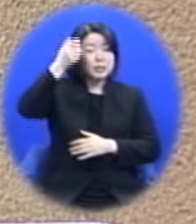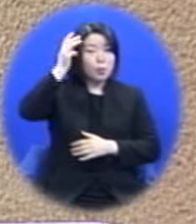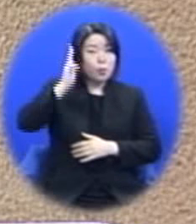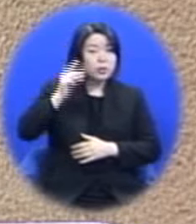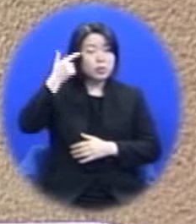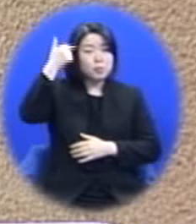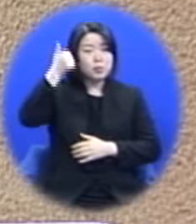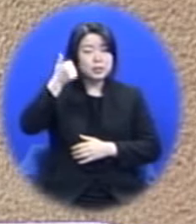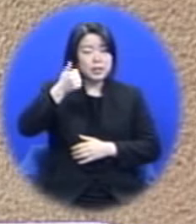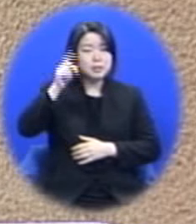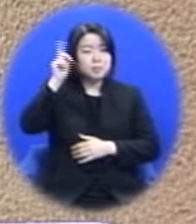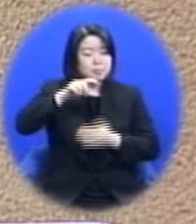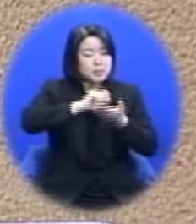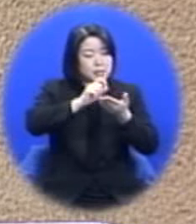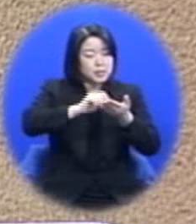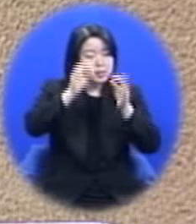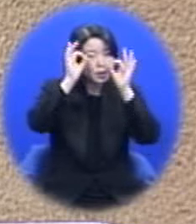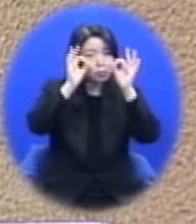목사님의 일기를 읽어보니까